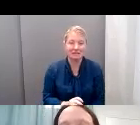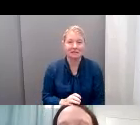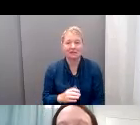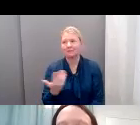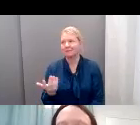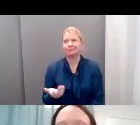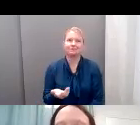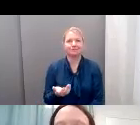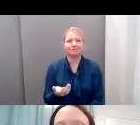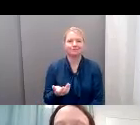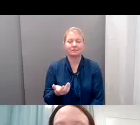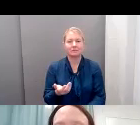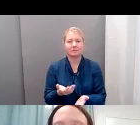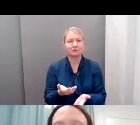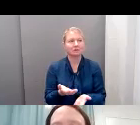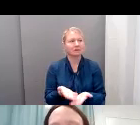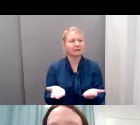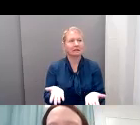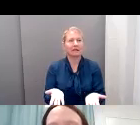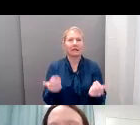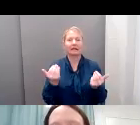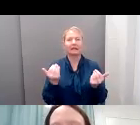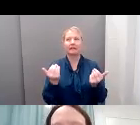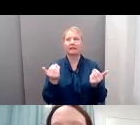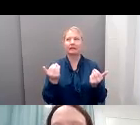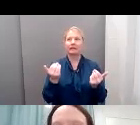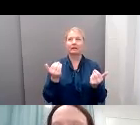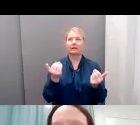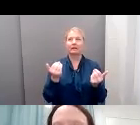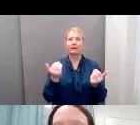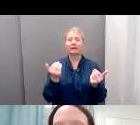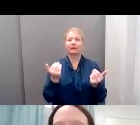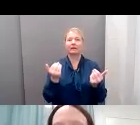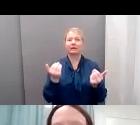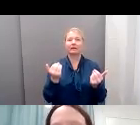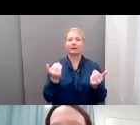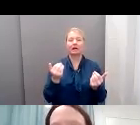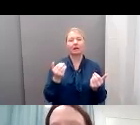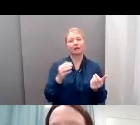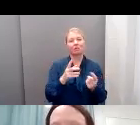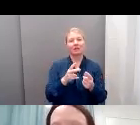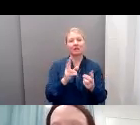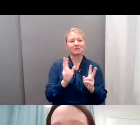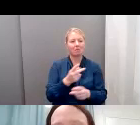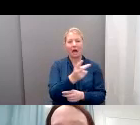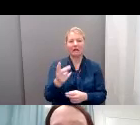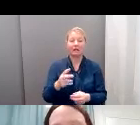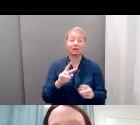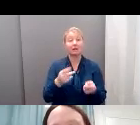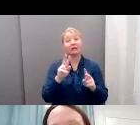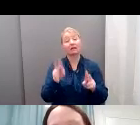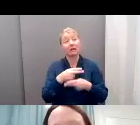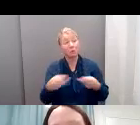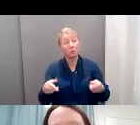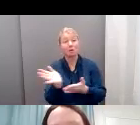så lätt att hamna på den skalan där andra är, där det är en naturlig del av ens person,